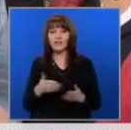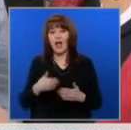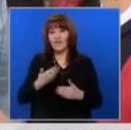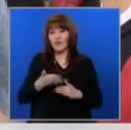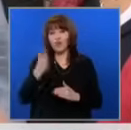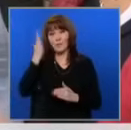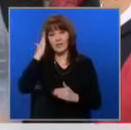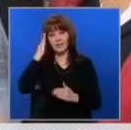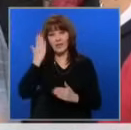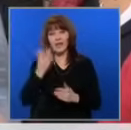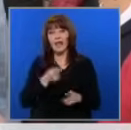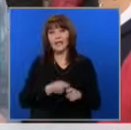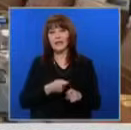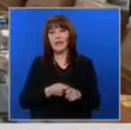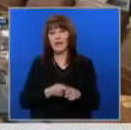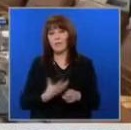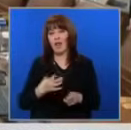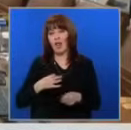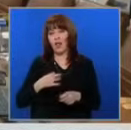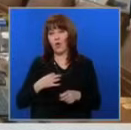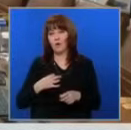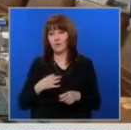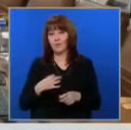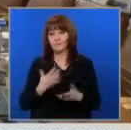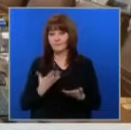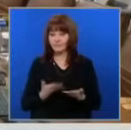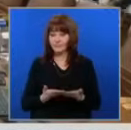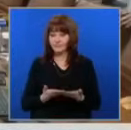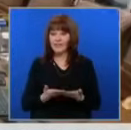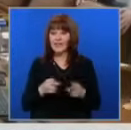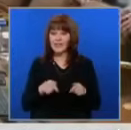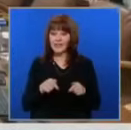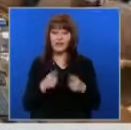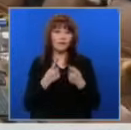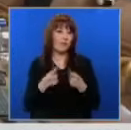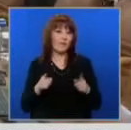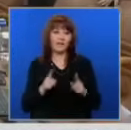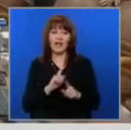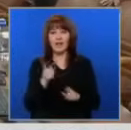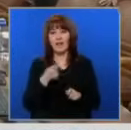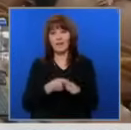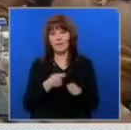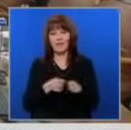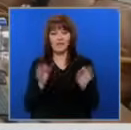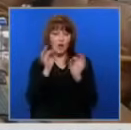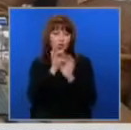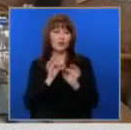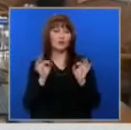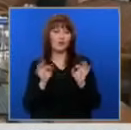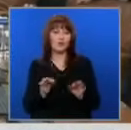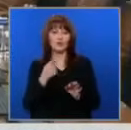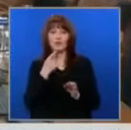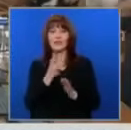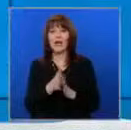министър, за да злепоставят другата страна пред чужденците. Според Нинова, сегашното управление не е направило нищо конкретно за